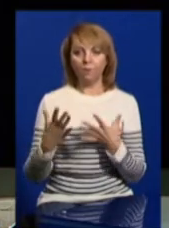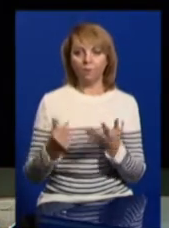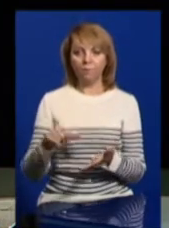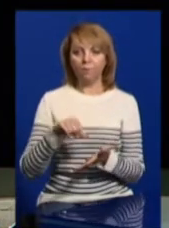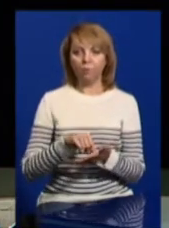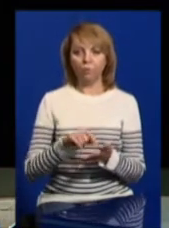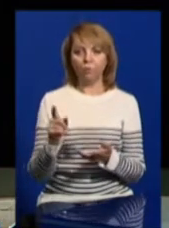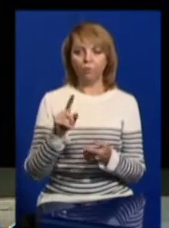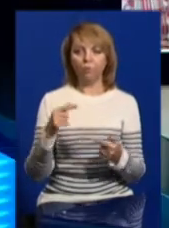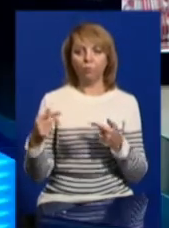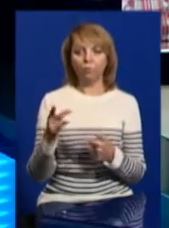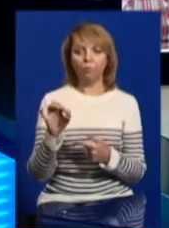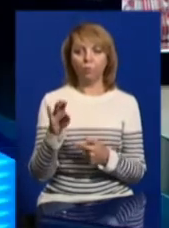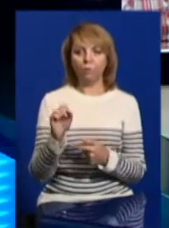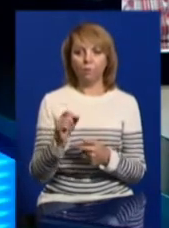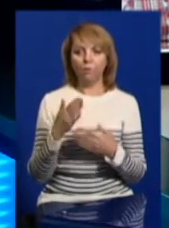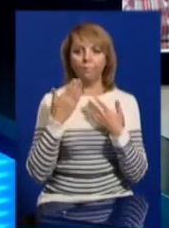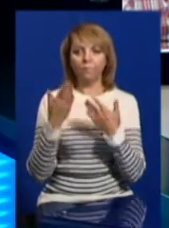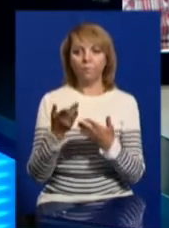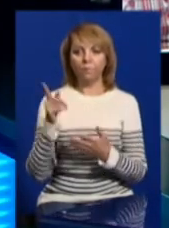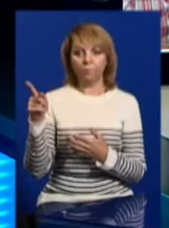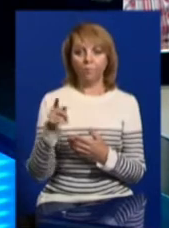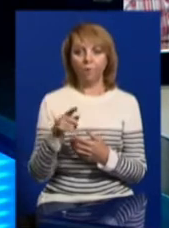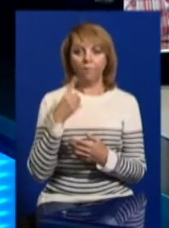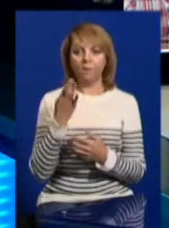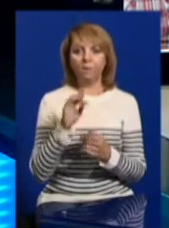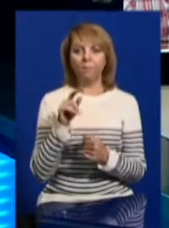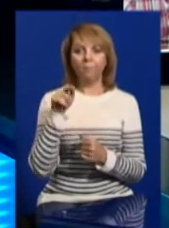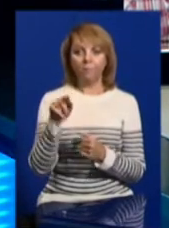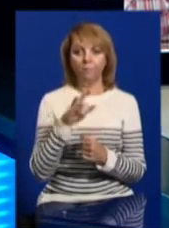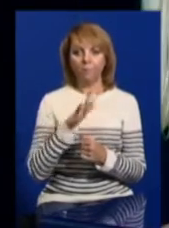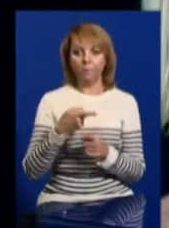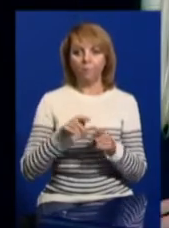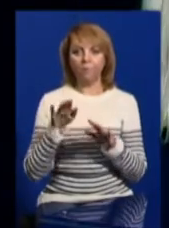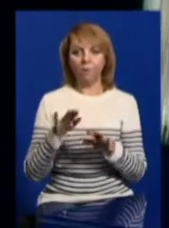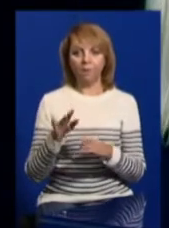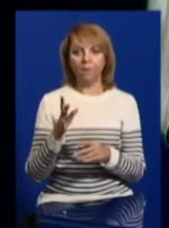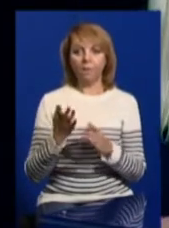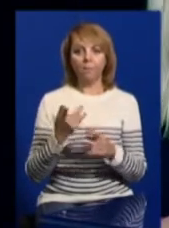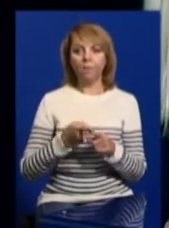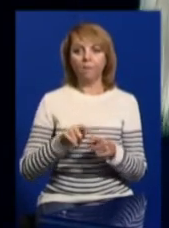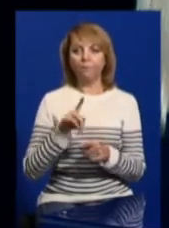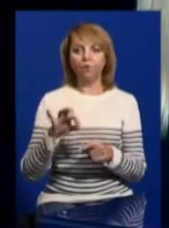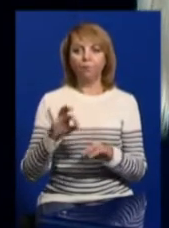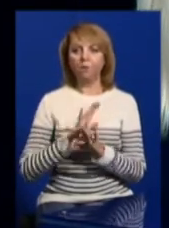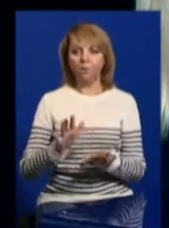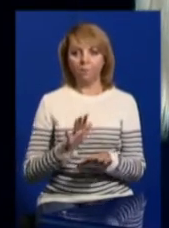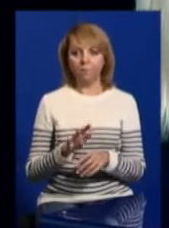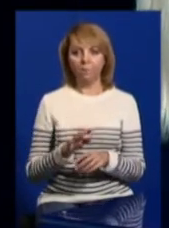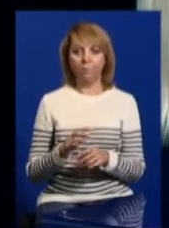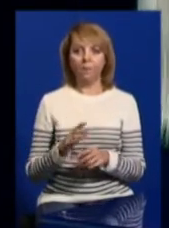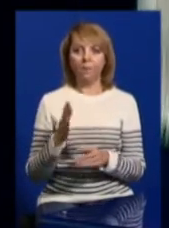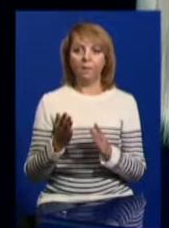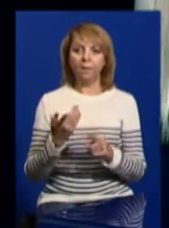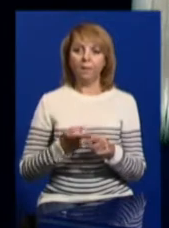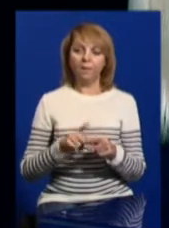виступила щодо Дронова, звернулася до нього, якби ви не були на тому місці, можливо б цього всього не було. Тобто, чи це